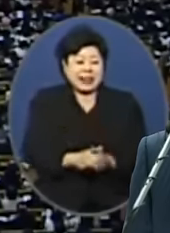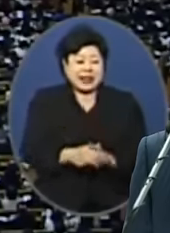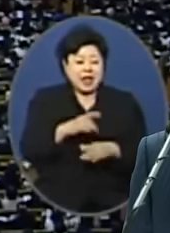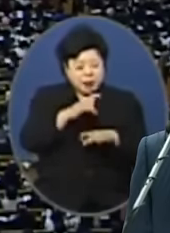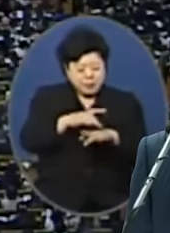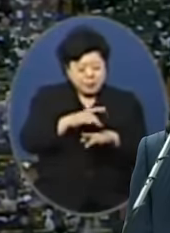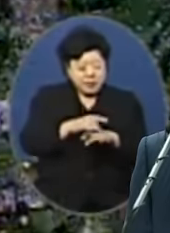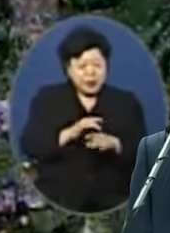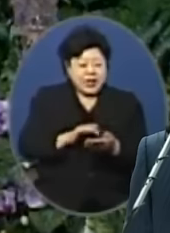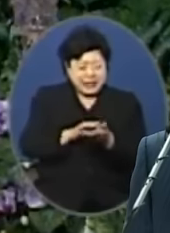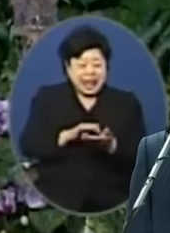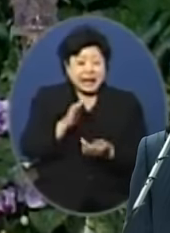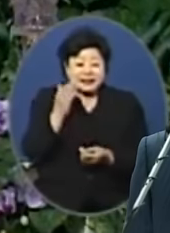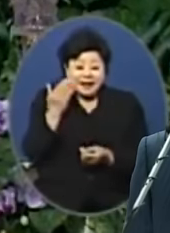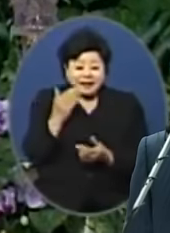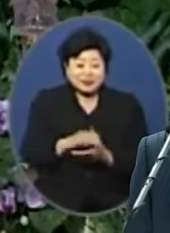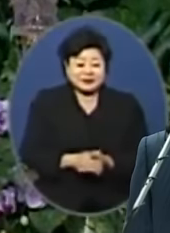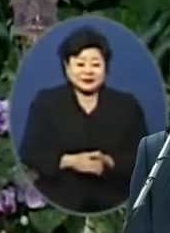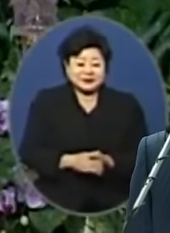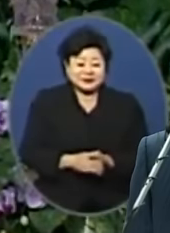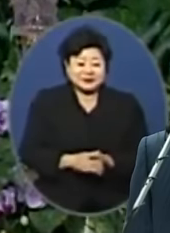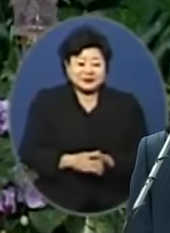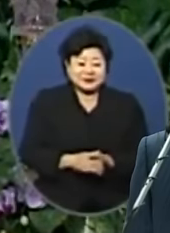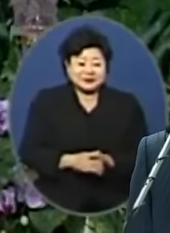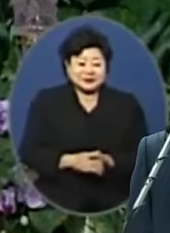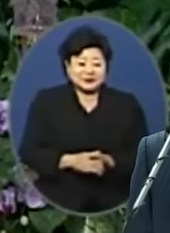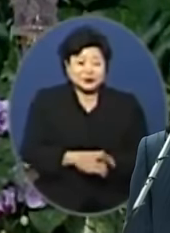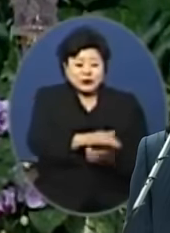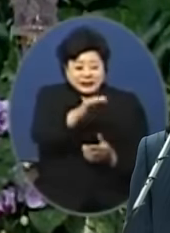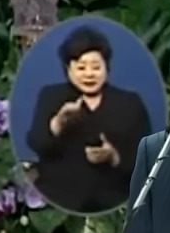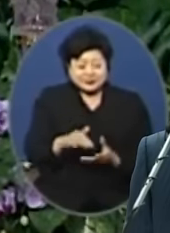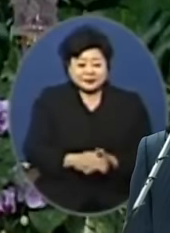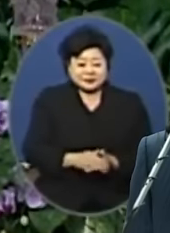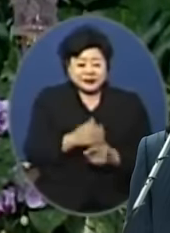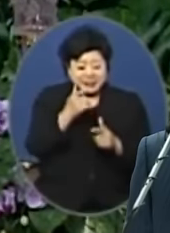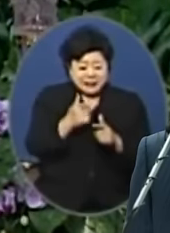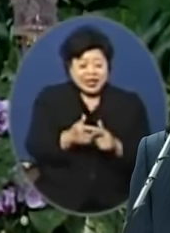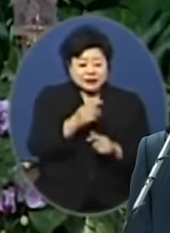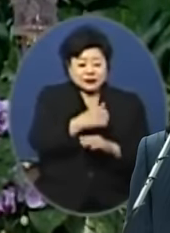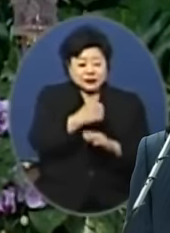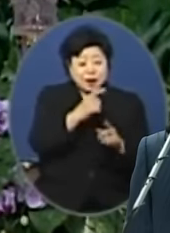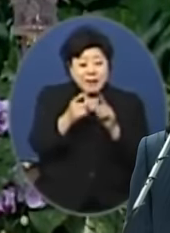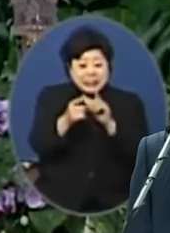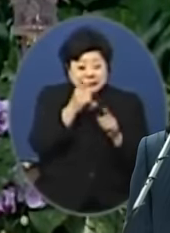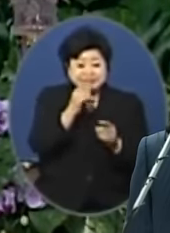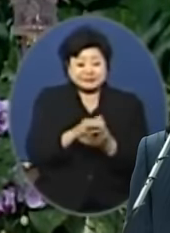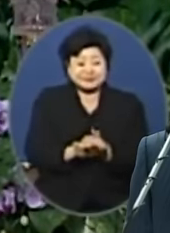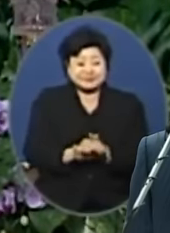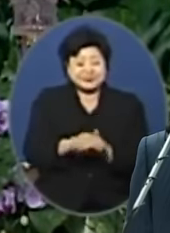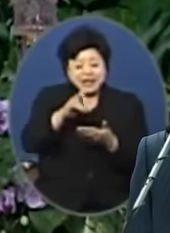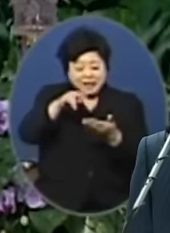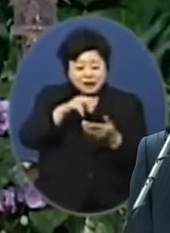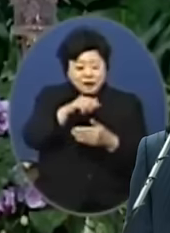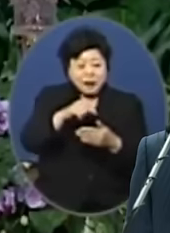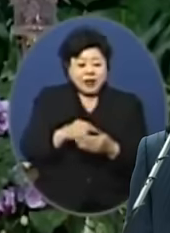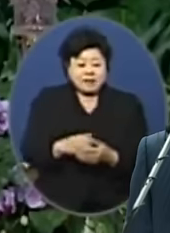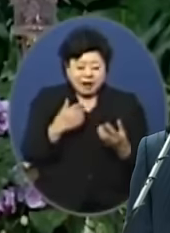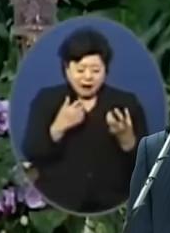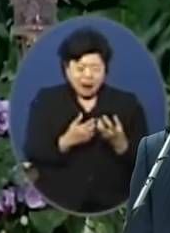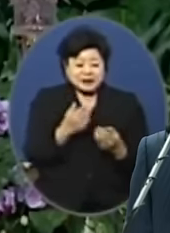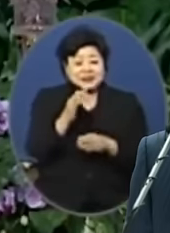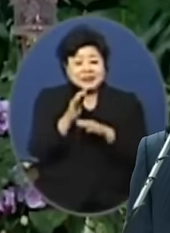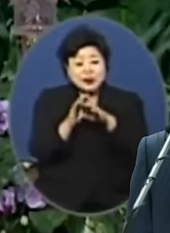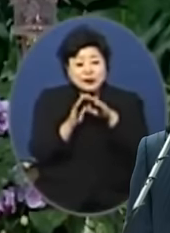뼈에 양약이 된다고 말하는 것입니다. 우리가 예수 그리스도의 말씀을 읽어서 마음에 가득하게